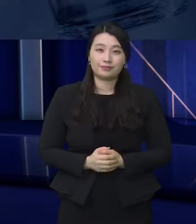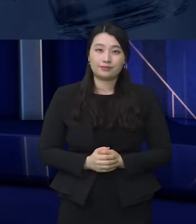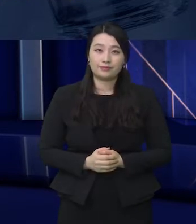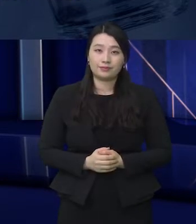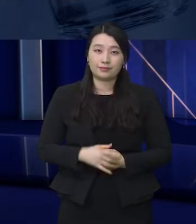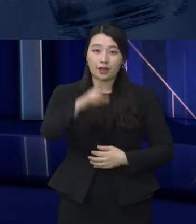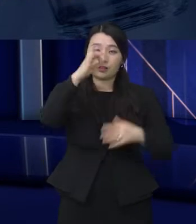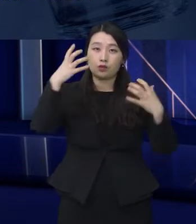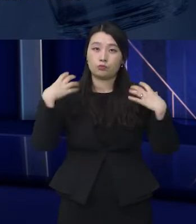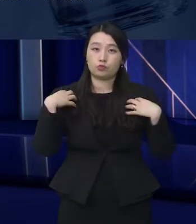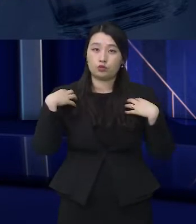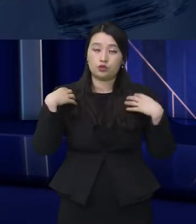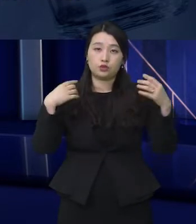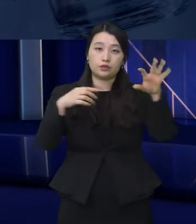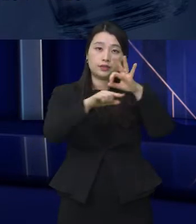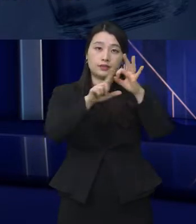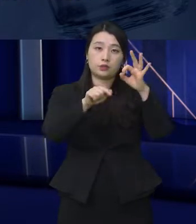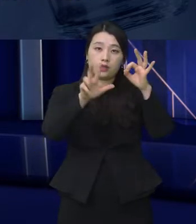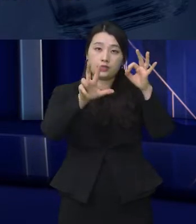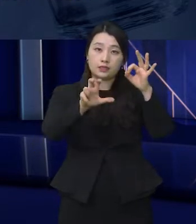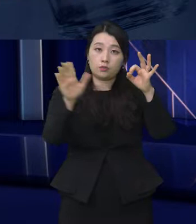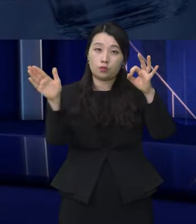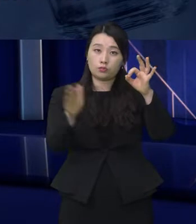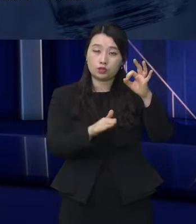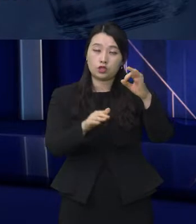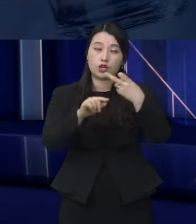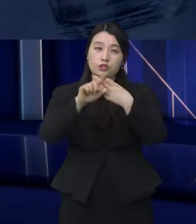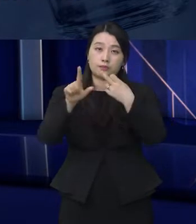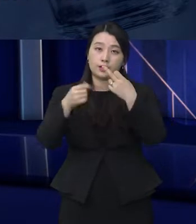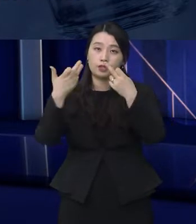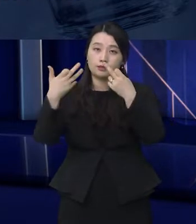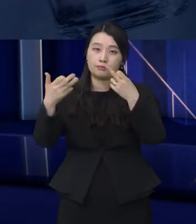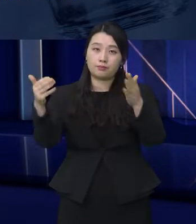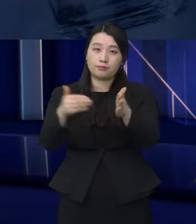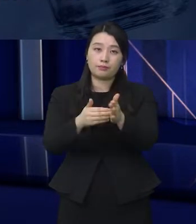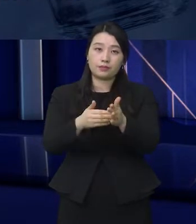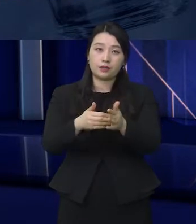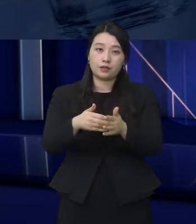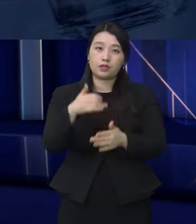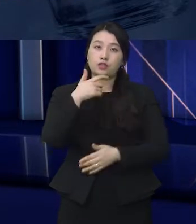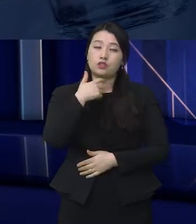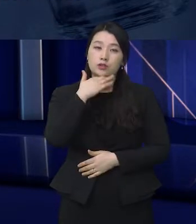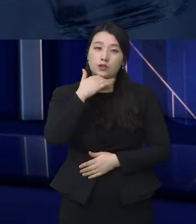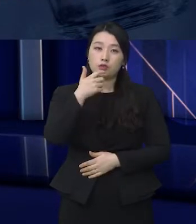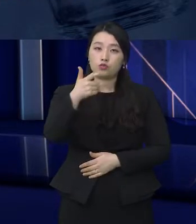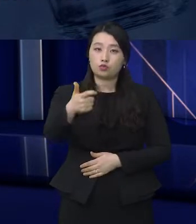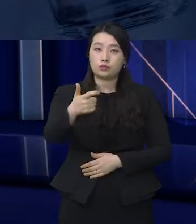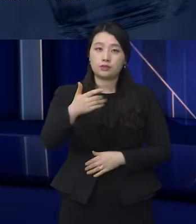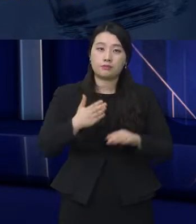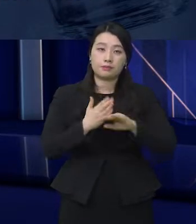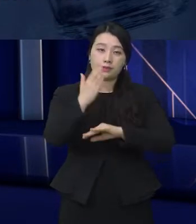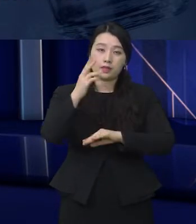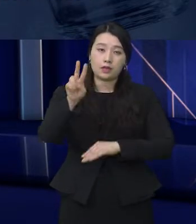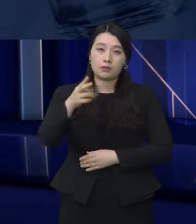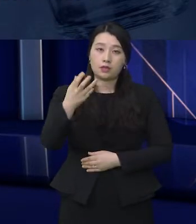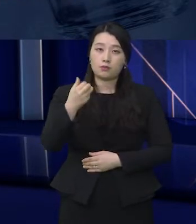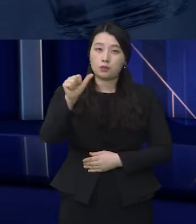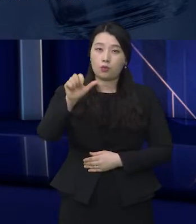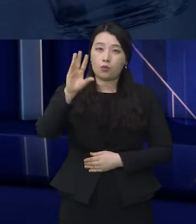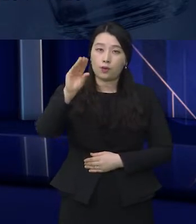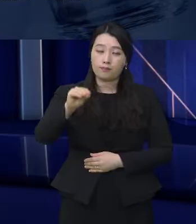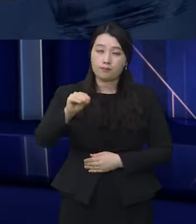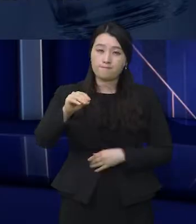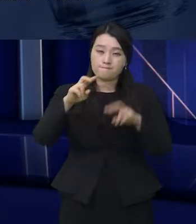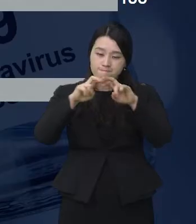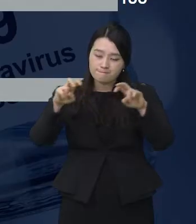방대 분이 지난해 10월 25일부터 12월 18일까지 60대 이상 230 5만 명을 대상으로 분석한